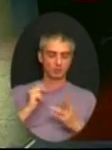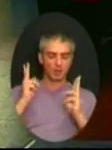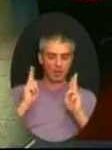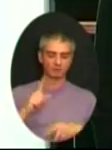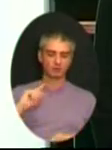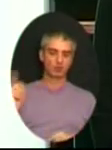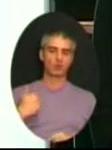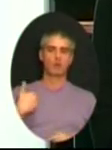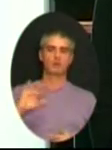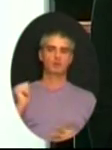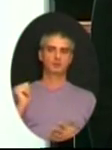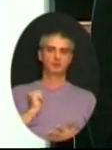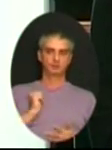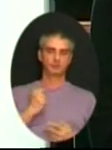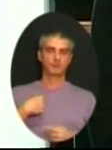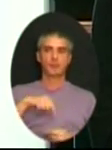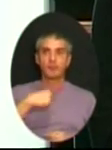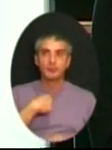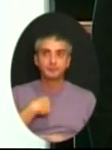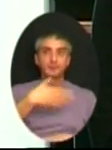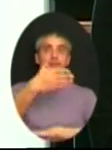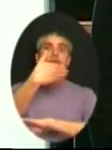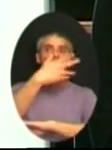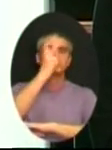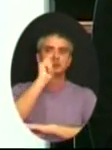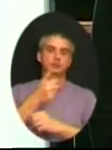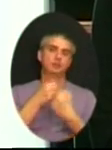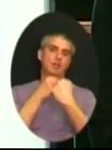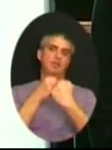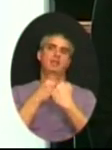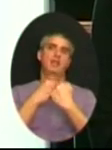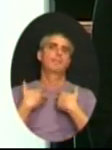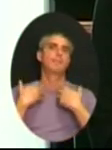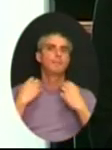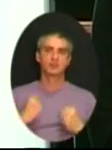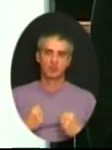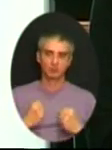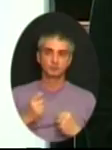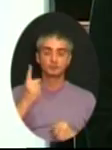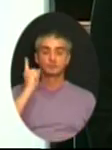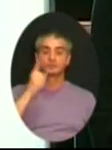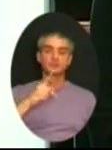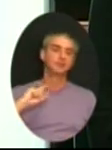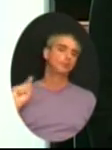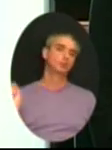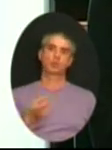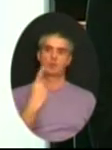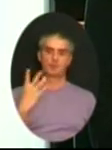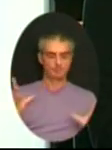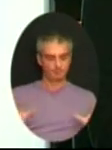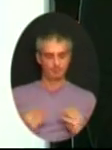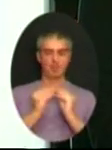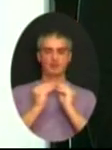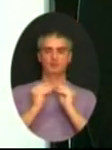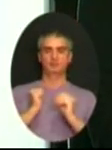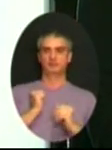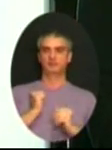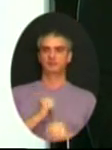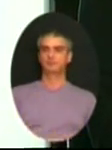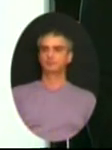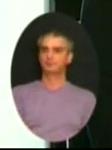לאפשר לכולם לשרת. אנחנו במדינה שיש לה כאלה אתגרי ביטחון, שצריכים את כולם לשירות